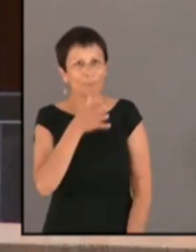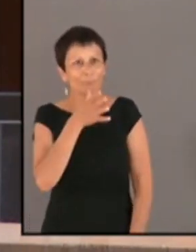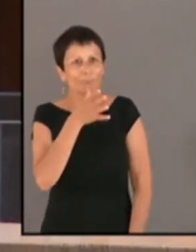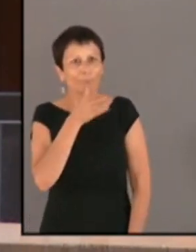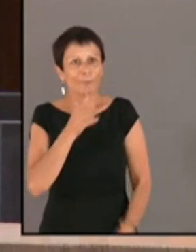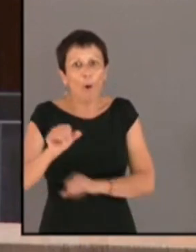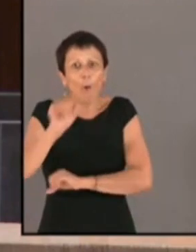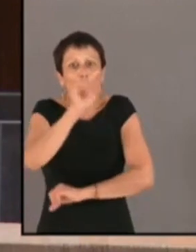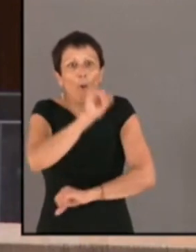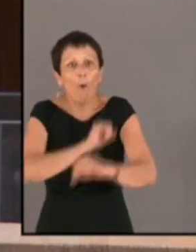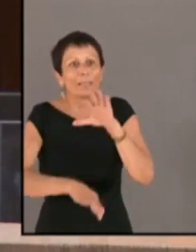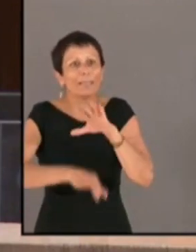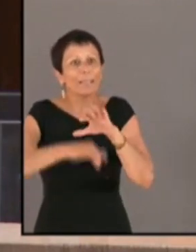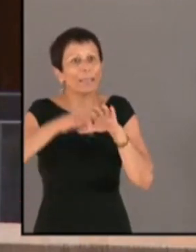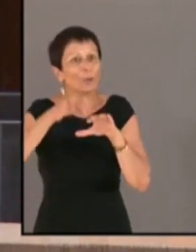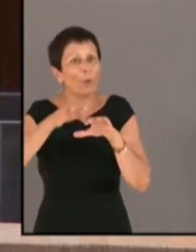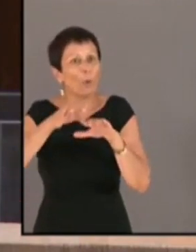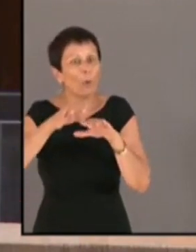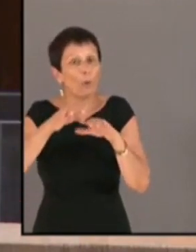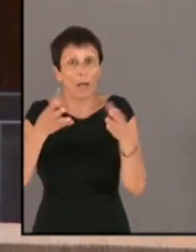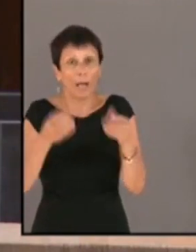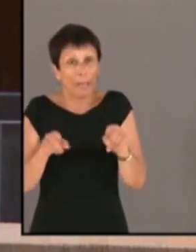incapable d'organiser les élections avec la même